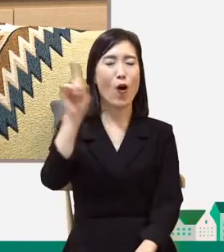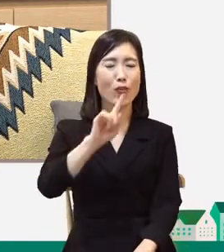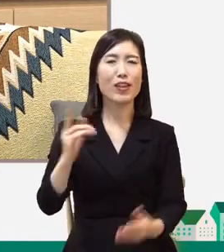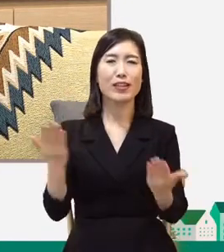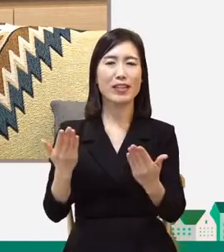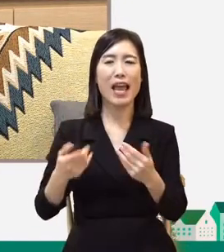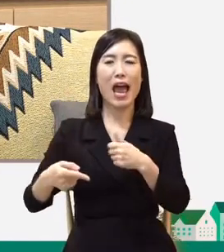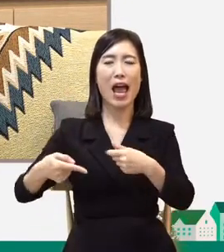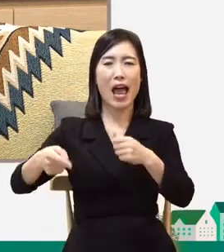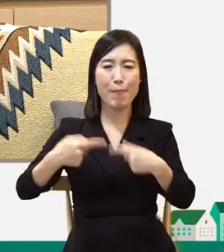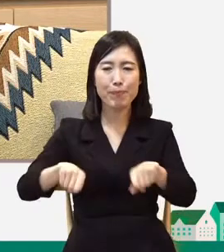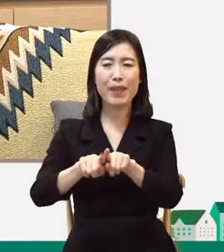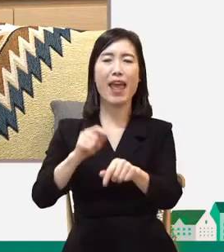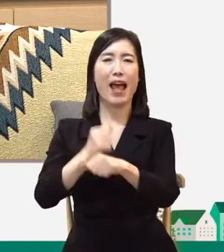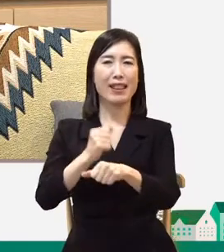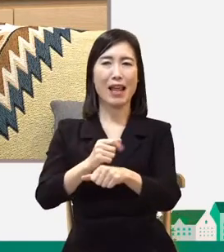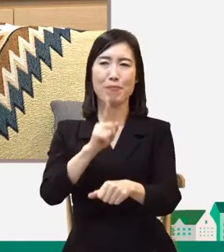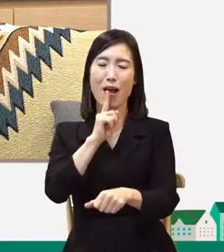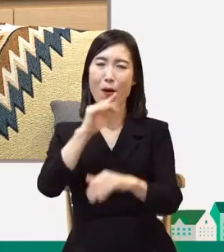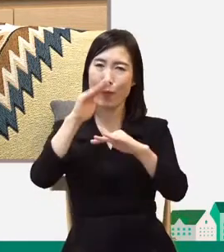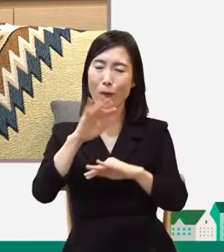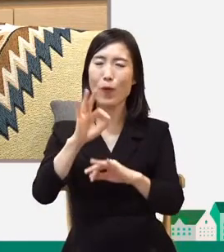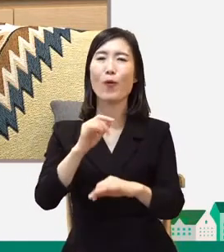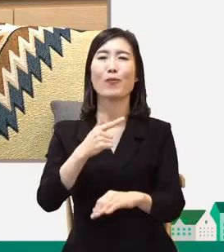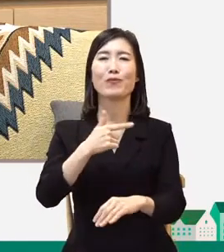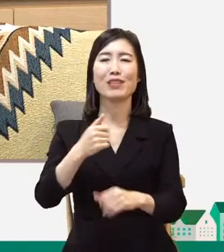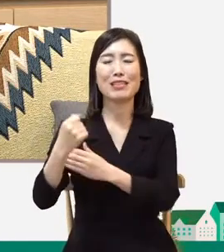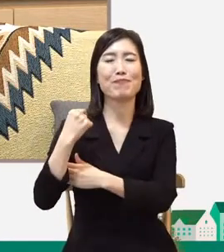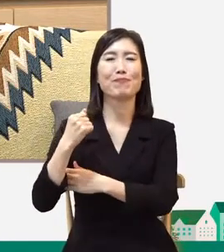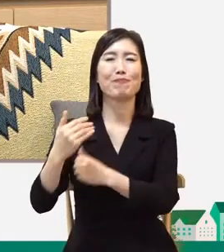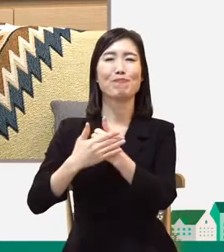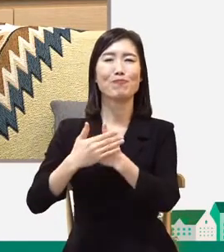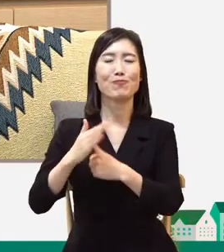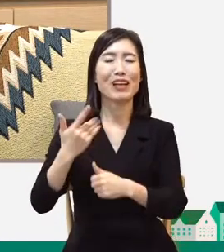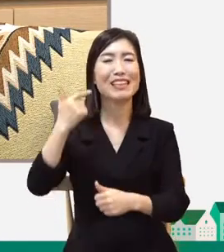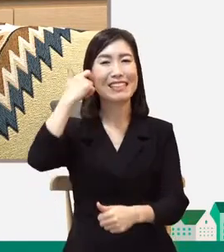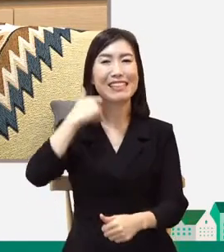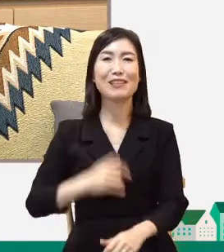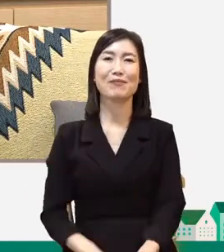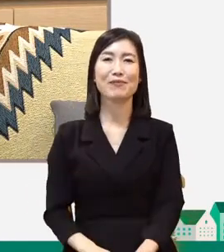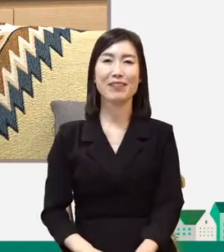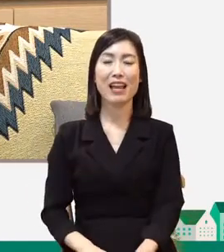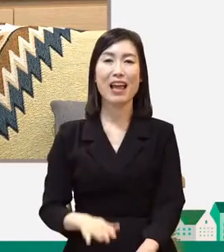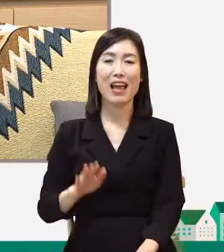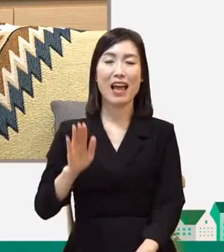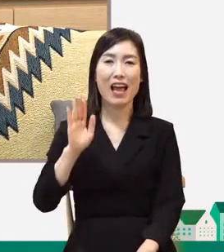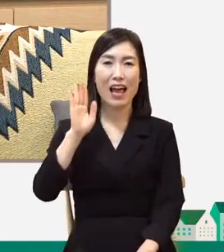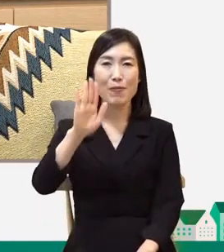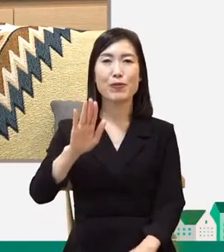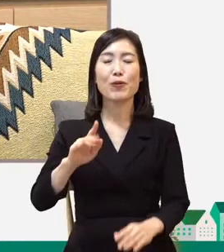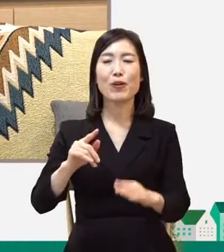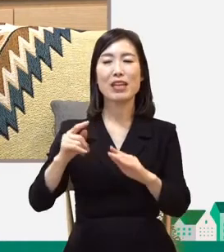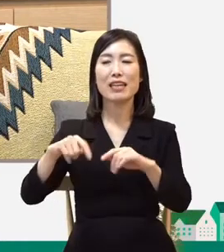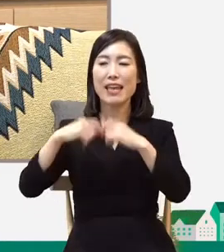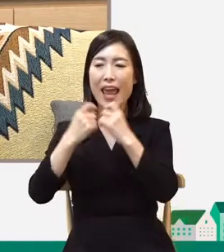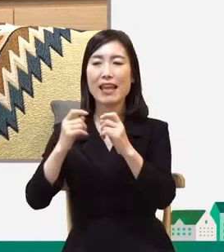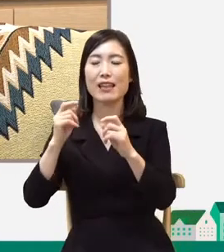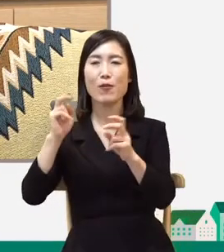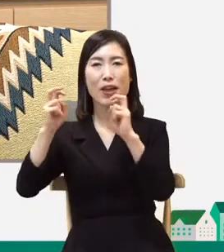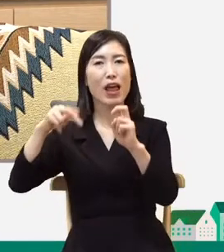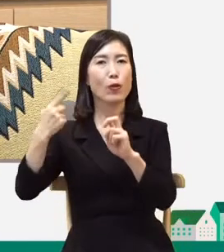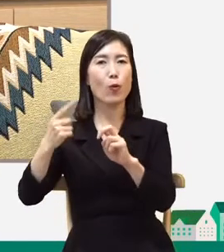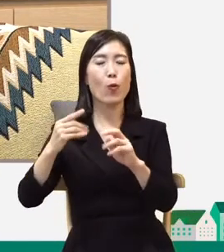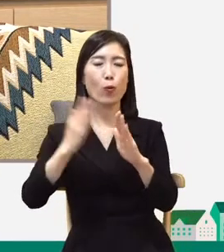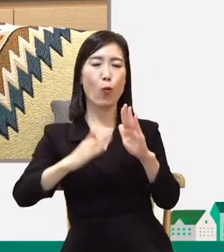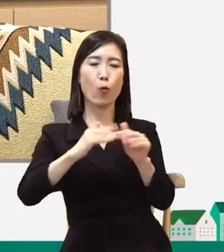힘이 되는 것 같아요. 그 공공주택이 아닌 민간주택을 활용한 지원주택 모델일 가능성을 보여주셨다는 게